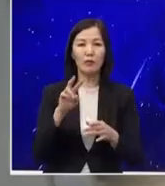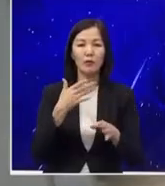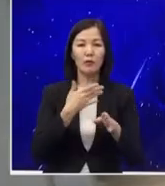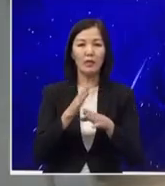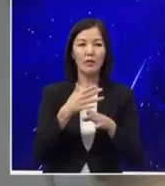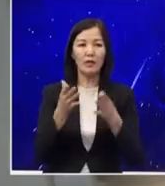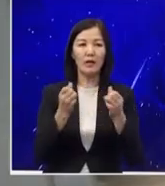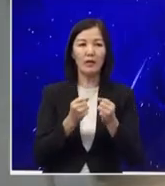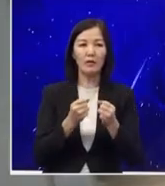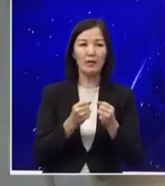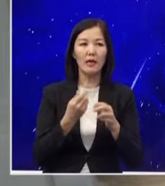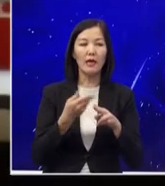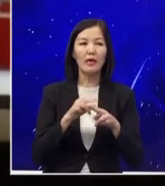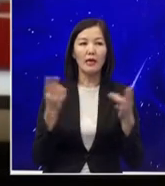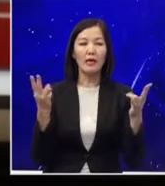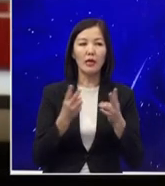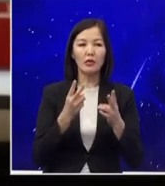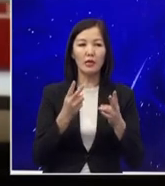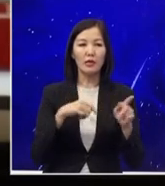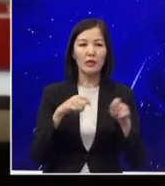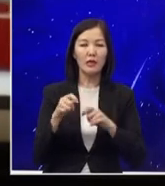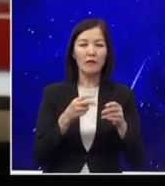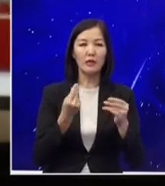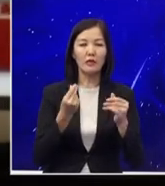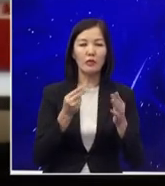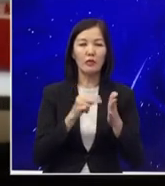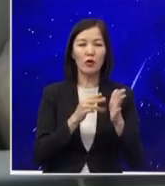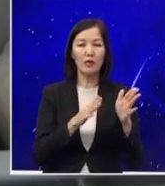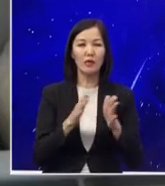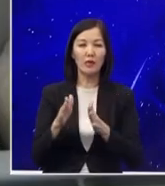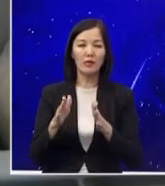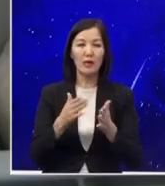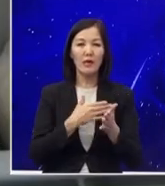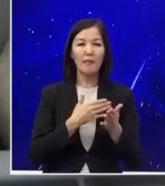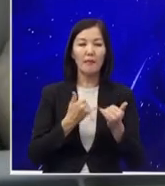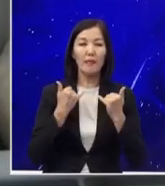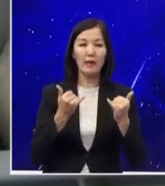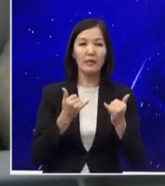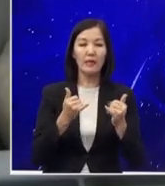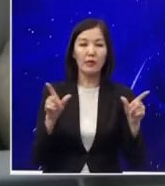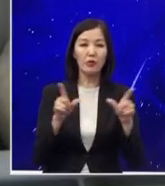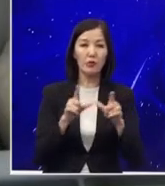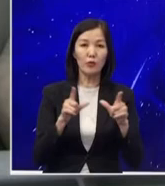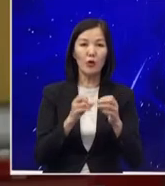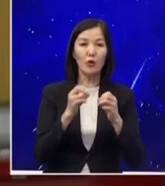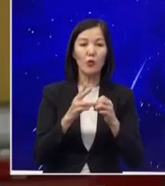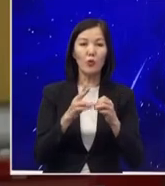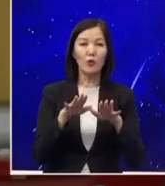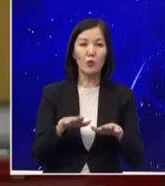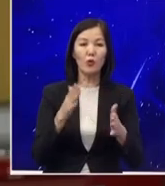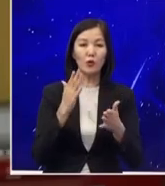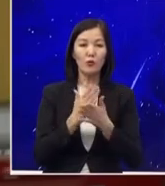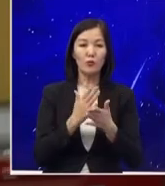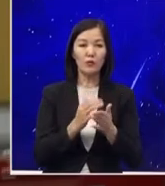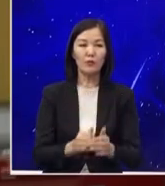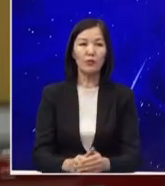алды. Бұл сома ең қажетті тауар бағасының тұрақтылығына бағытталды. Жалпы облыста осы супермаркеттің 12 нүктесі жұмыс істеп